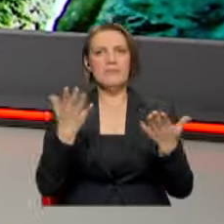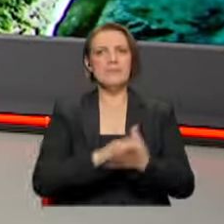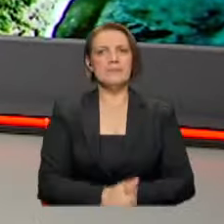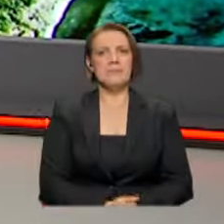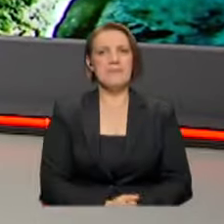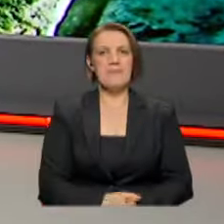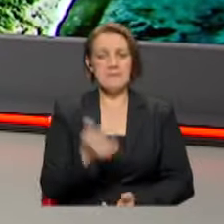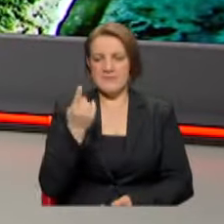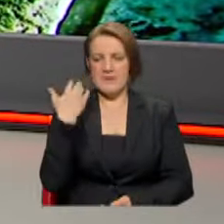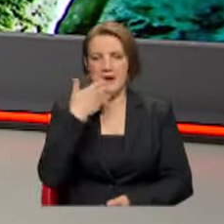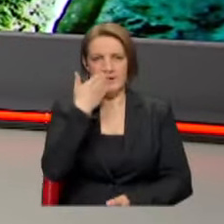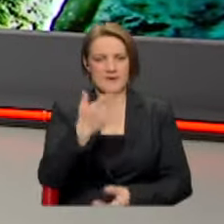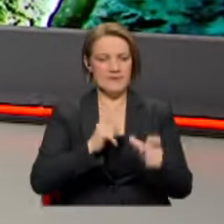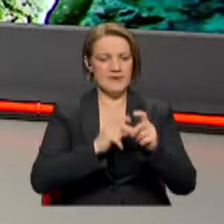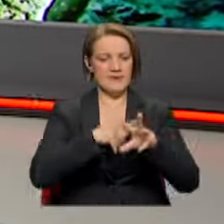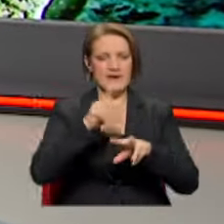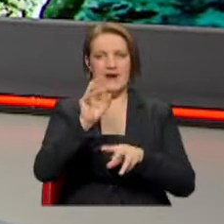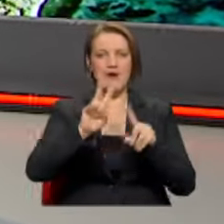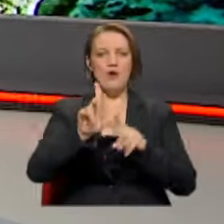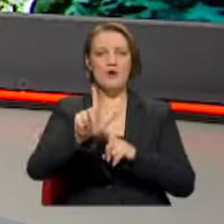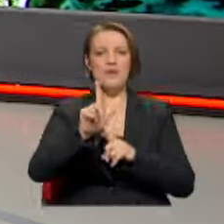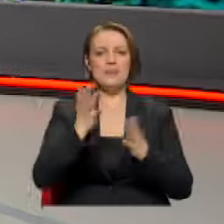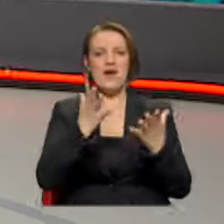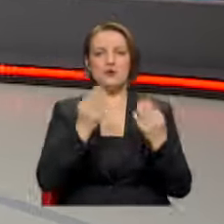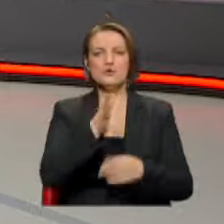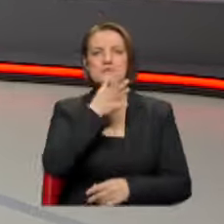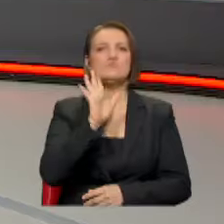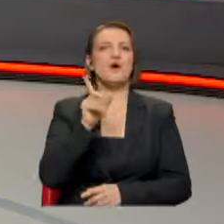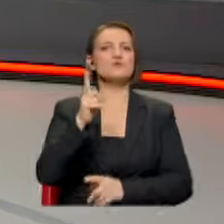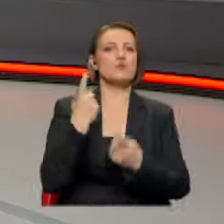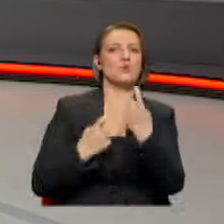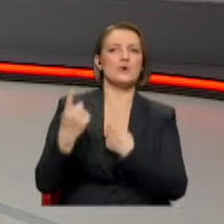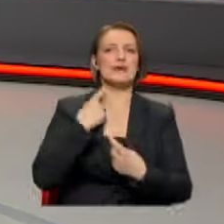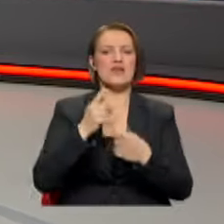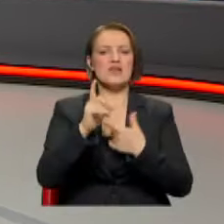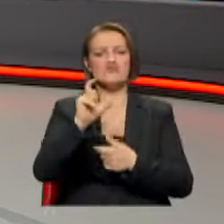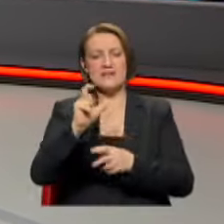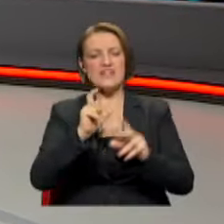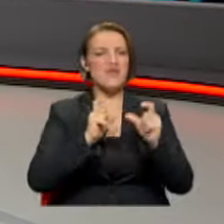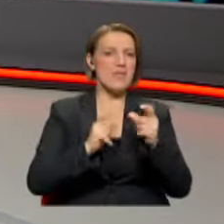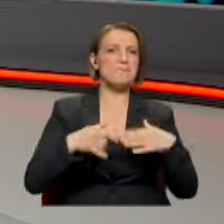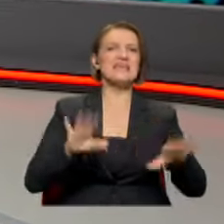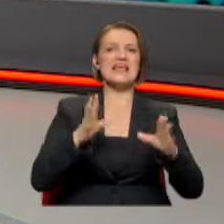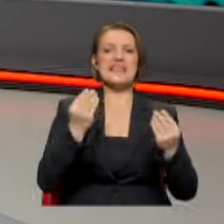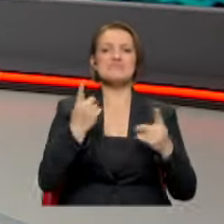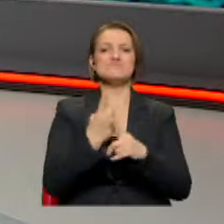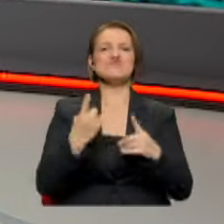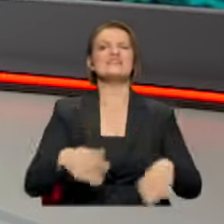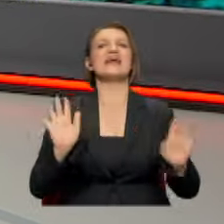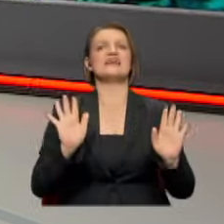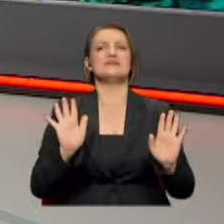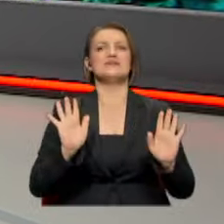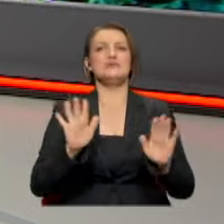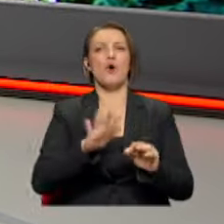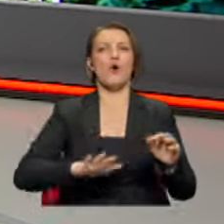dönüşür demin bahsettim ya şeü ne olduğunu Bilmeyenler de var soruyorlar Efendim cennet cehennem filan değil ama iyi bir şey de değil yani